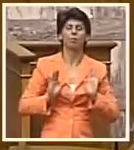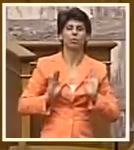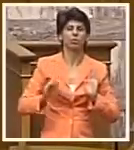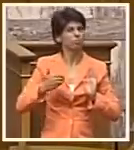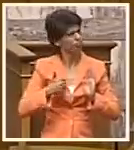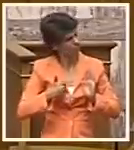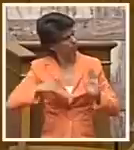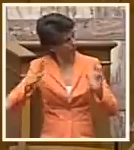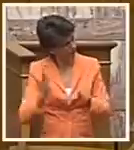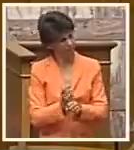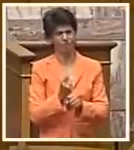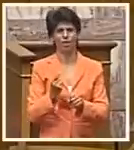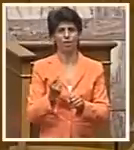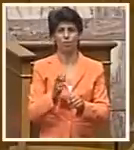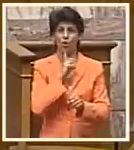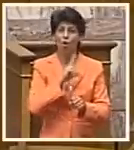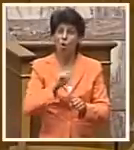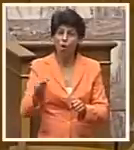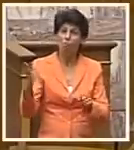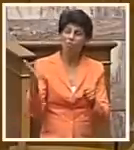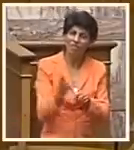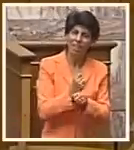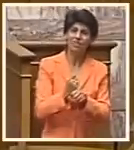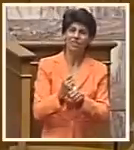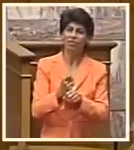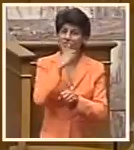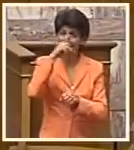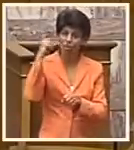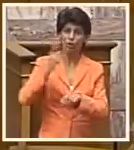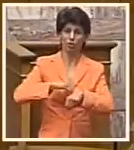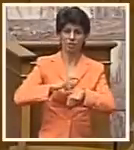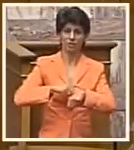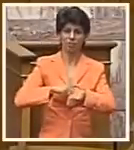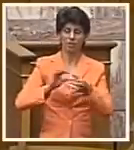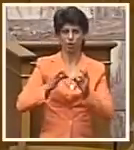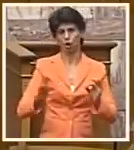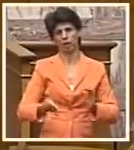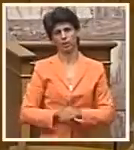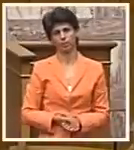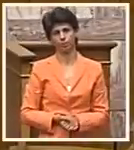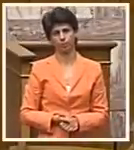εμείς θα τα καταφέρουμε, όπως τα έχουμε καταφέρει σε δύσκολες στιγμές της ιστορίας μας.